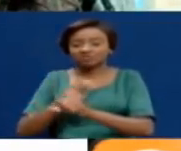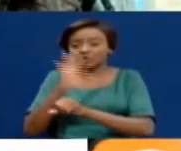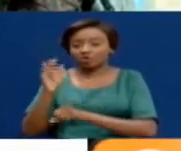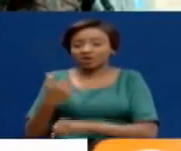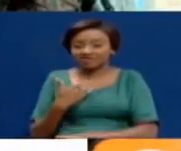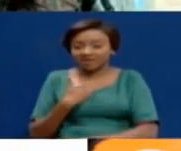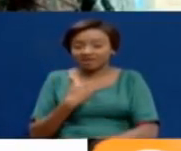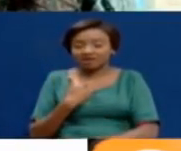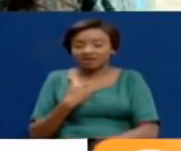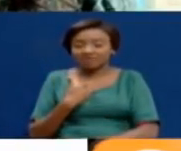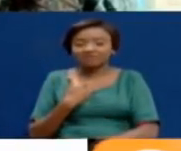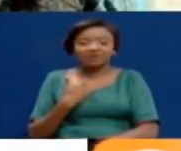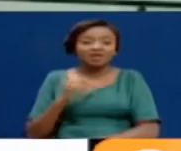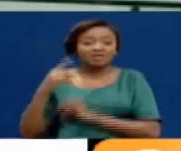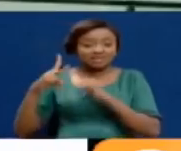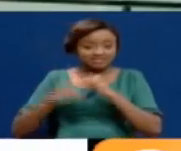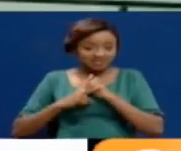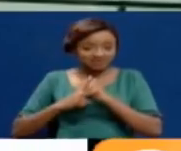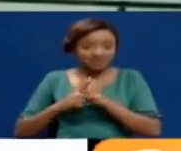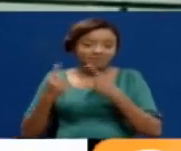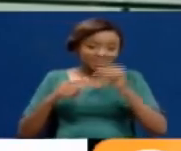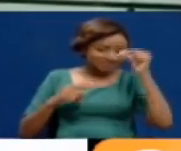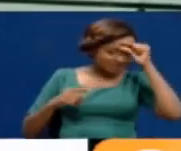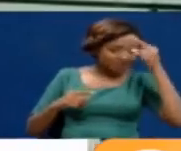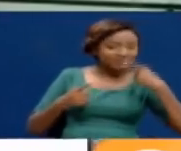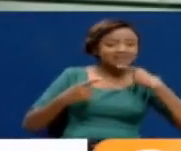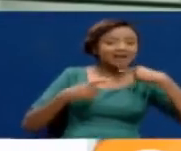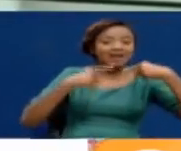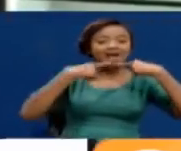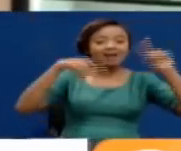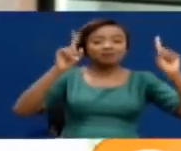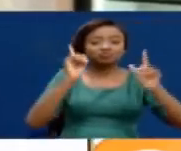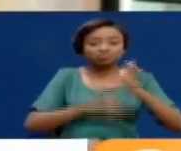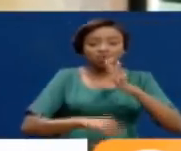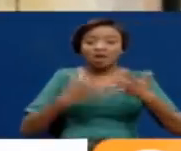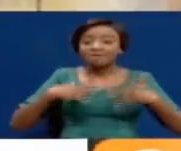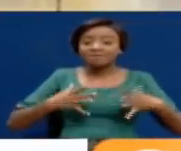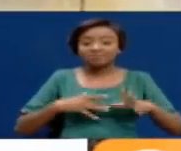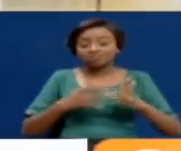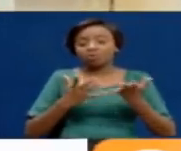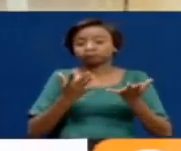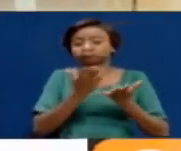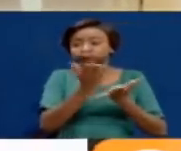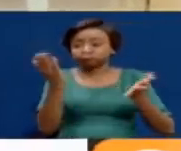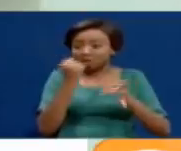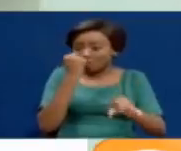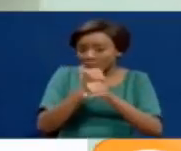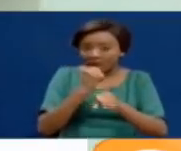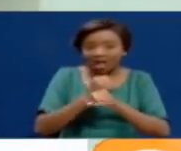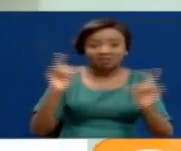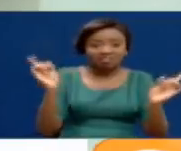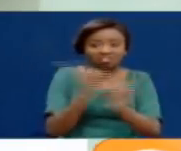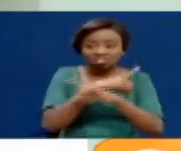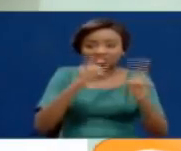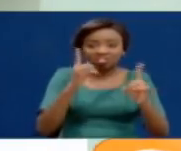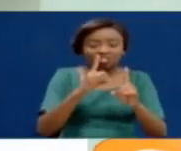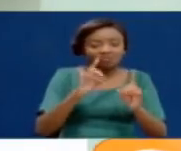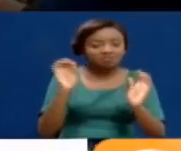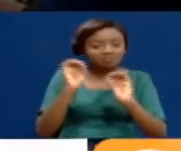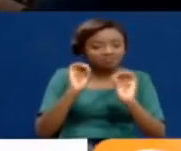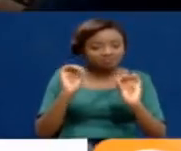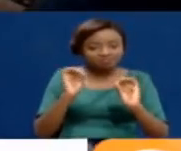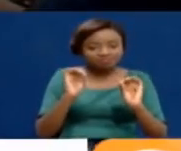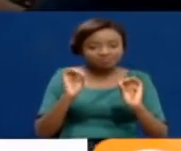inazidi kudidimia. Hatua ya serikali kupiga marufuku sherehe za umma imeathiri wauza vifaa vya elektroniki.